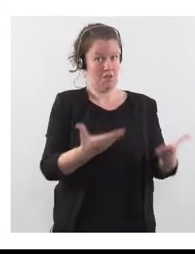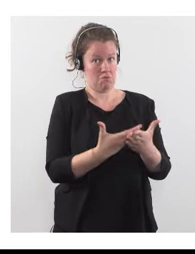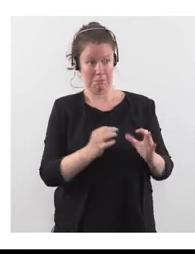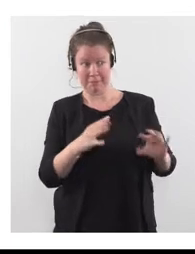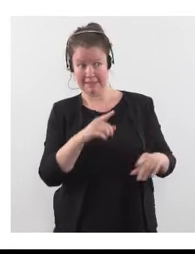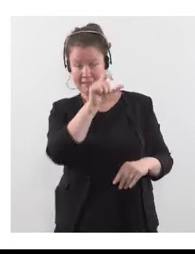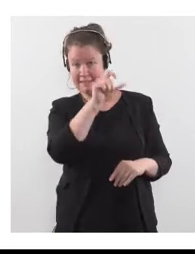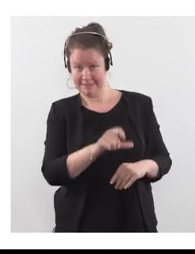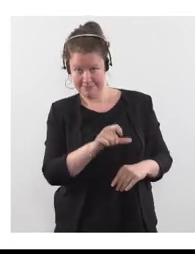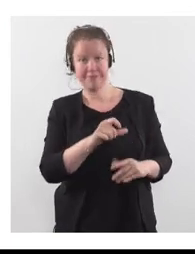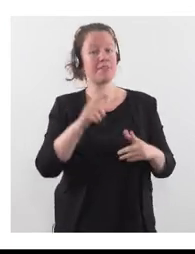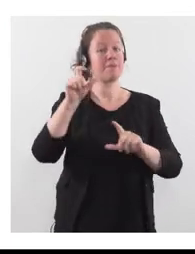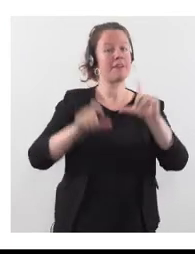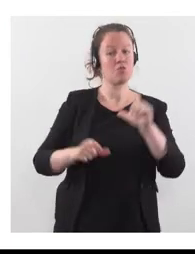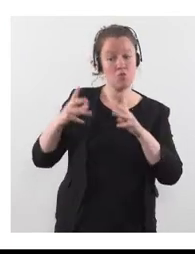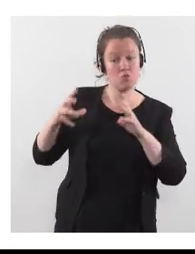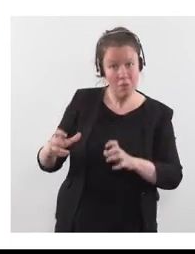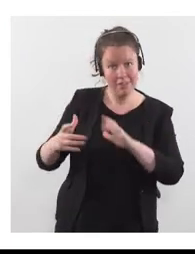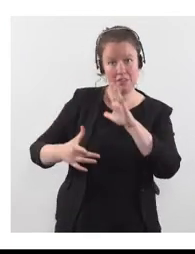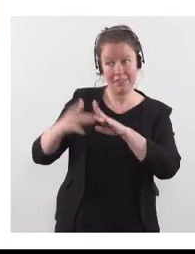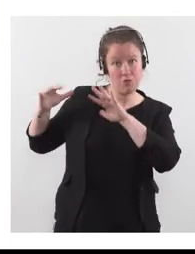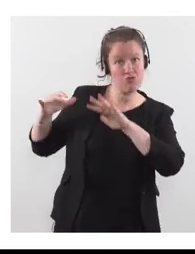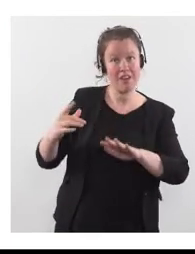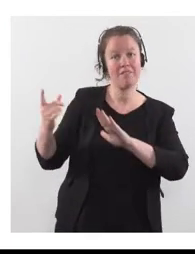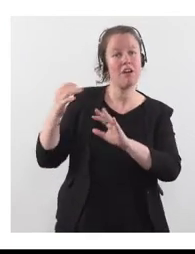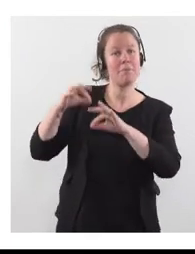ceux qui recherchent un asile depuis